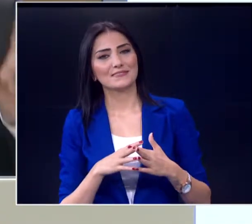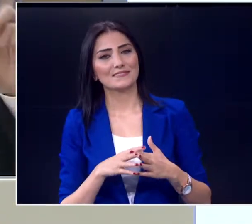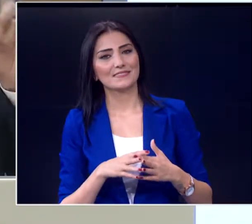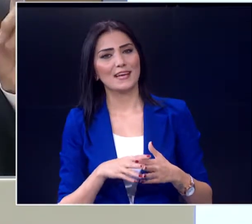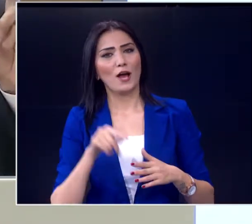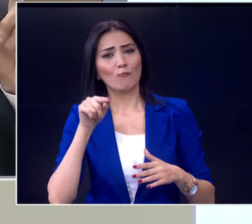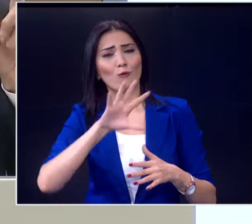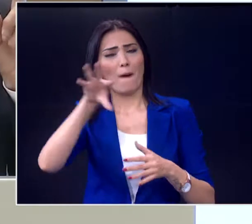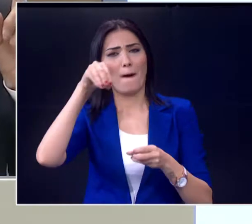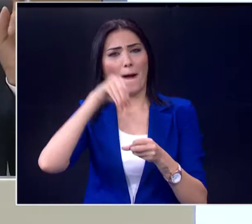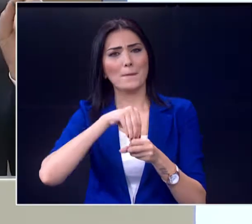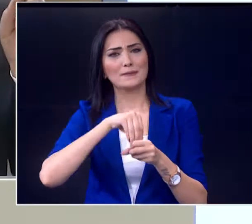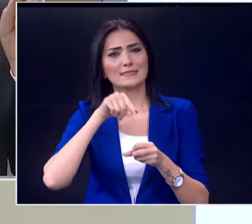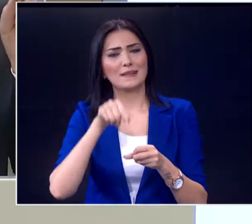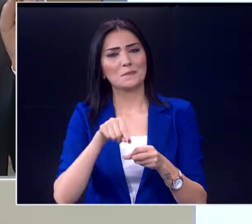Bu kapsamda